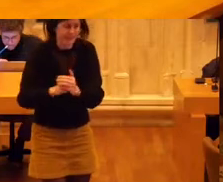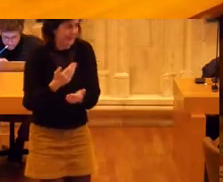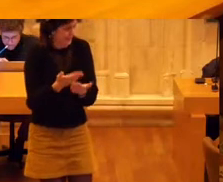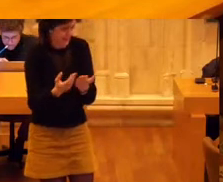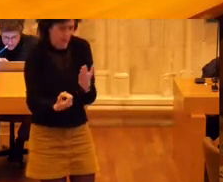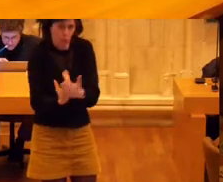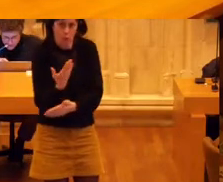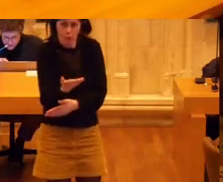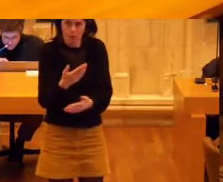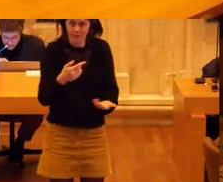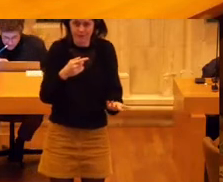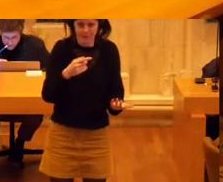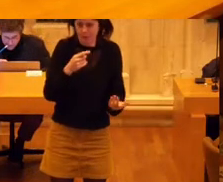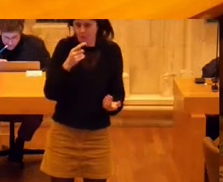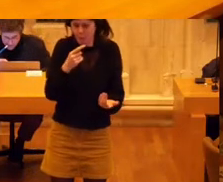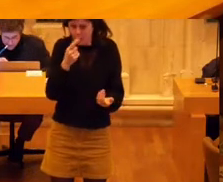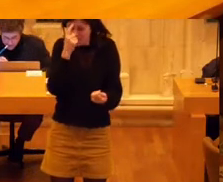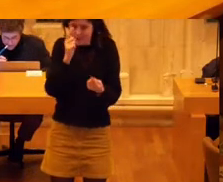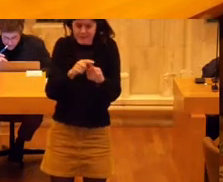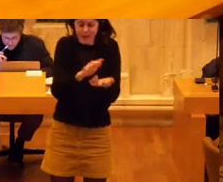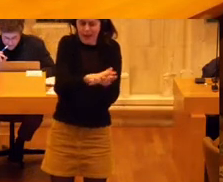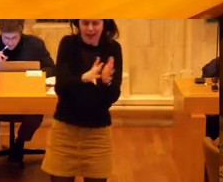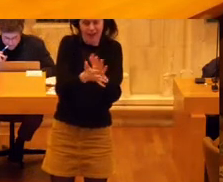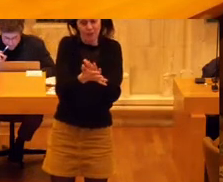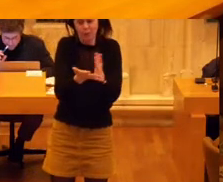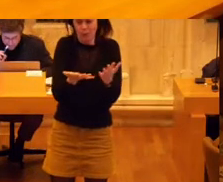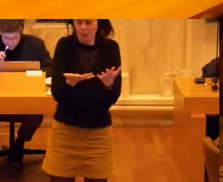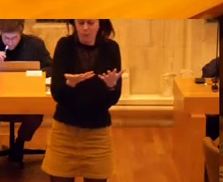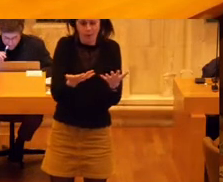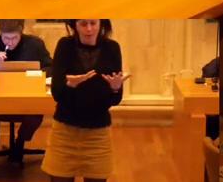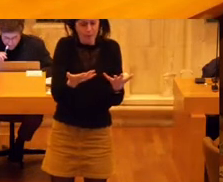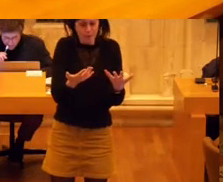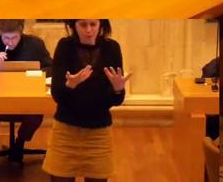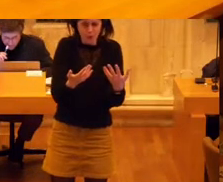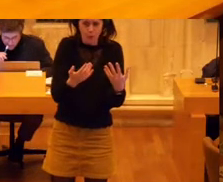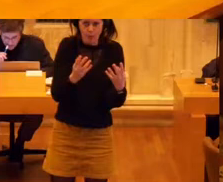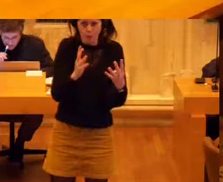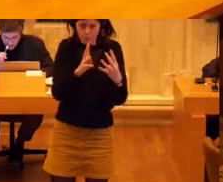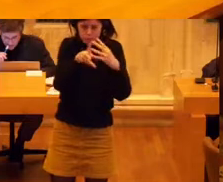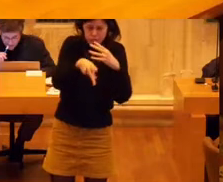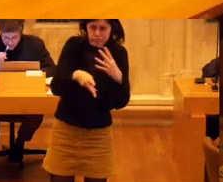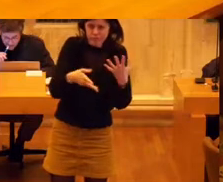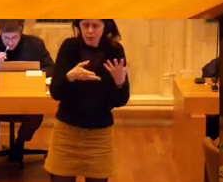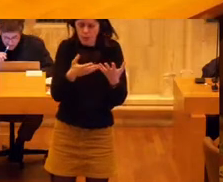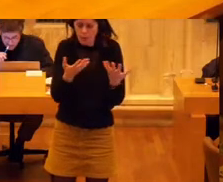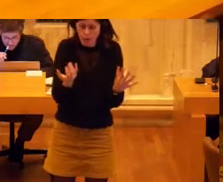associations d'avoir de la visibilité sur l'organisation et la conduite de leurs projets.